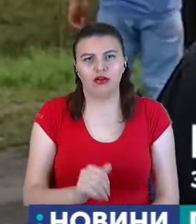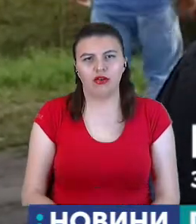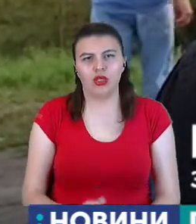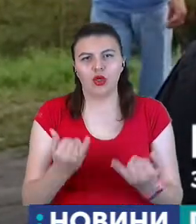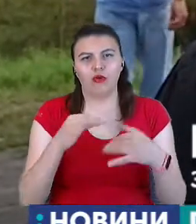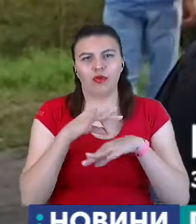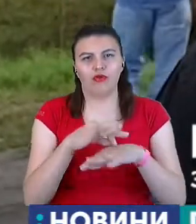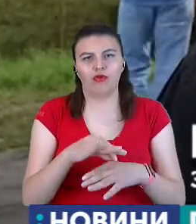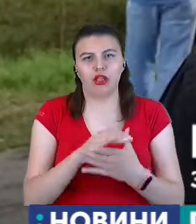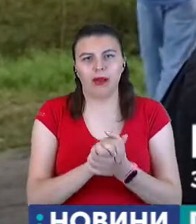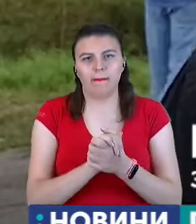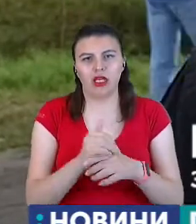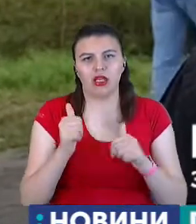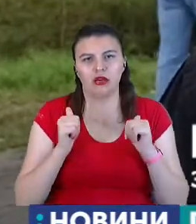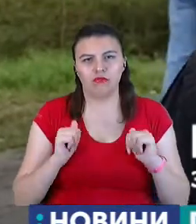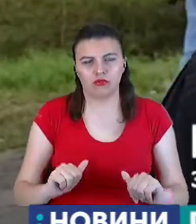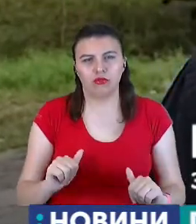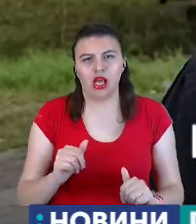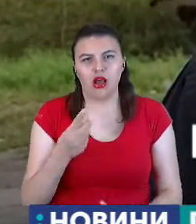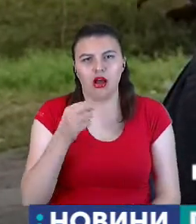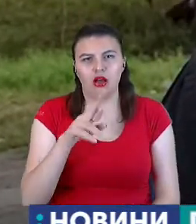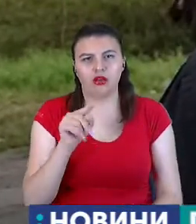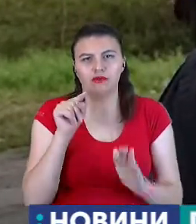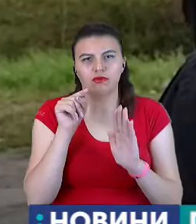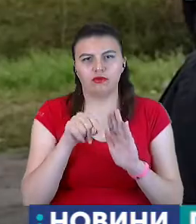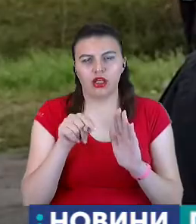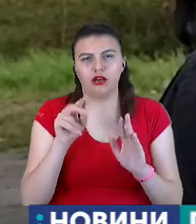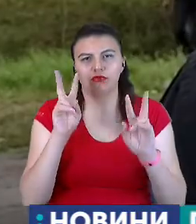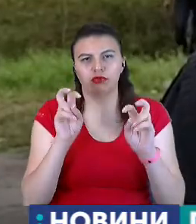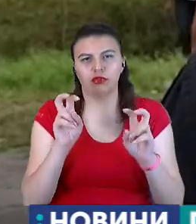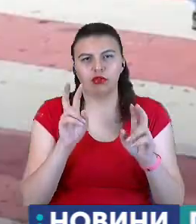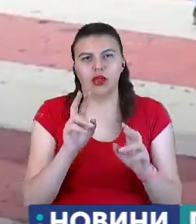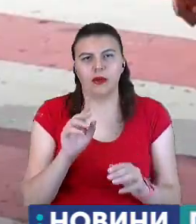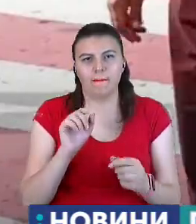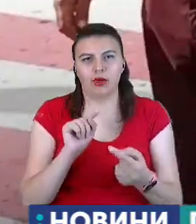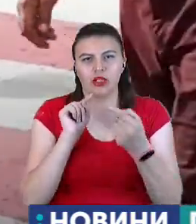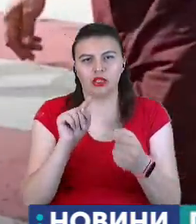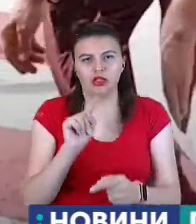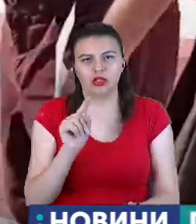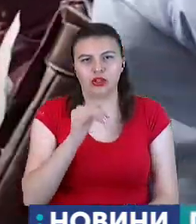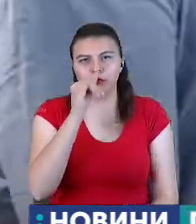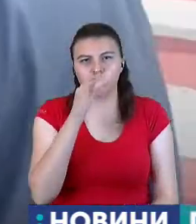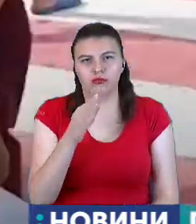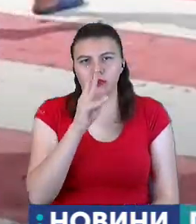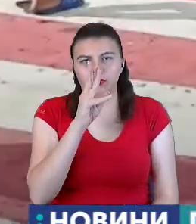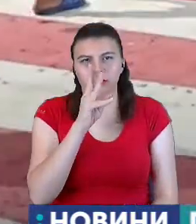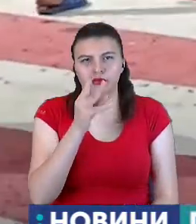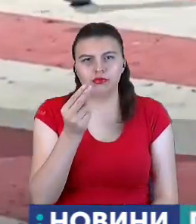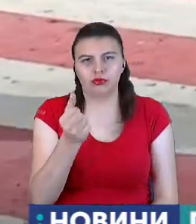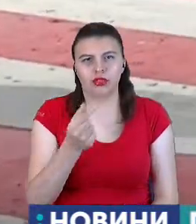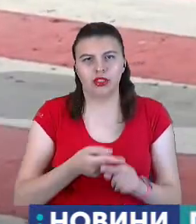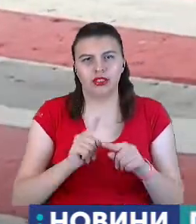акцію в знак протесту проти того, що людям не дають можливості отримати заробітну плату. Вимоги наші – це розблокування